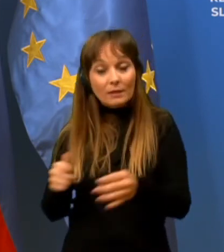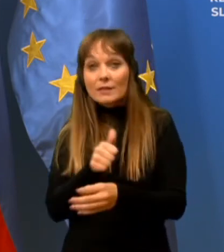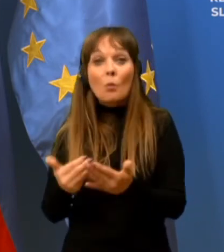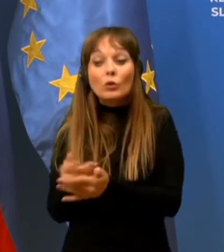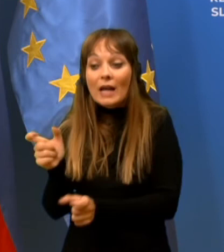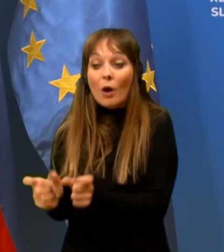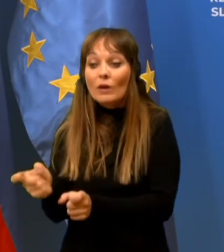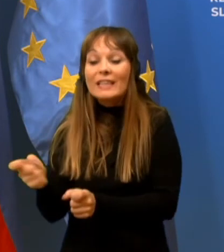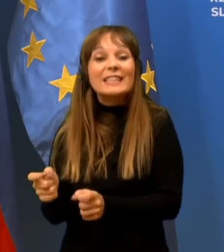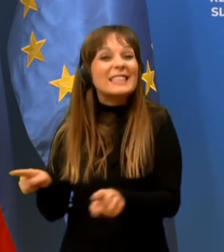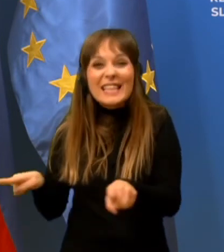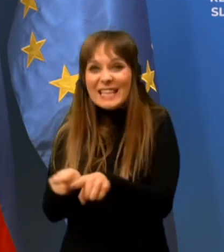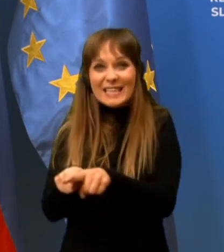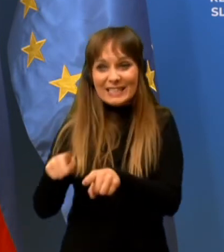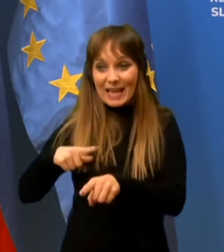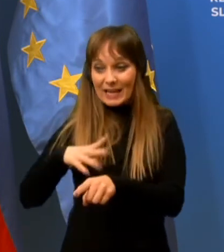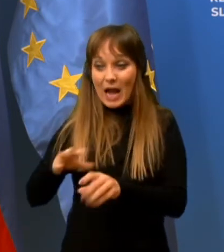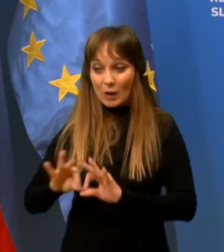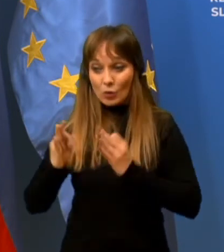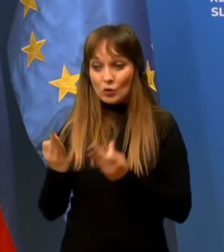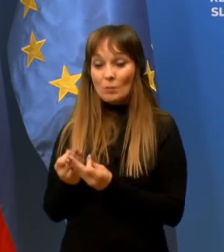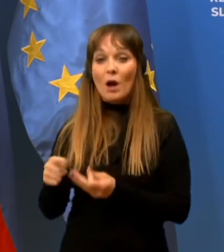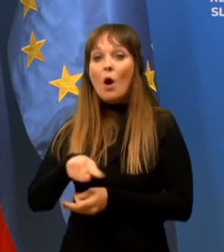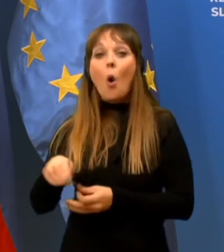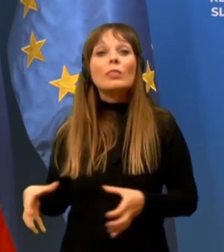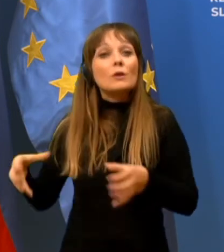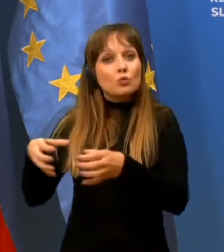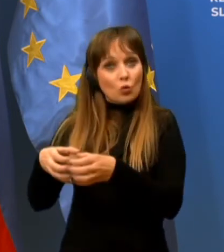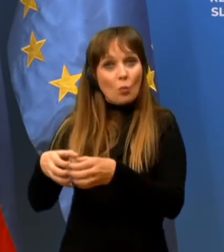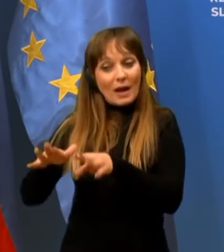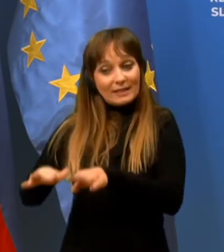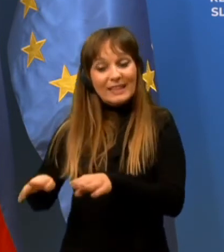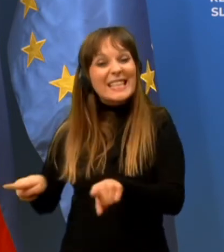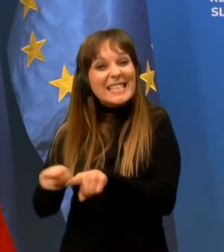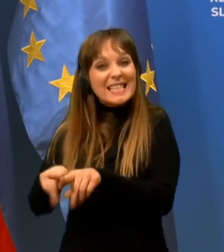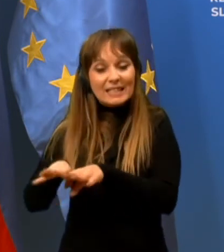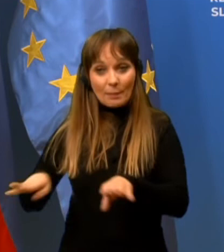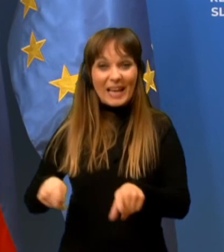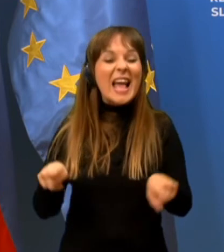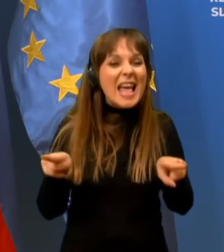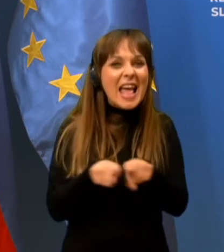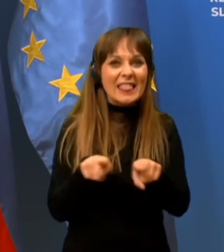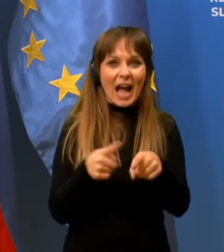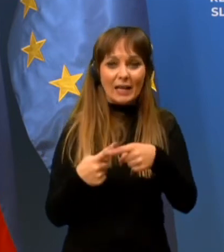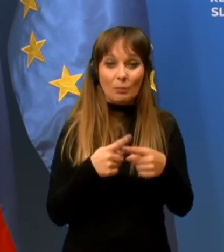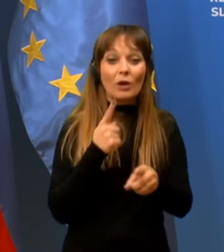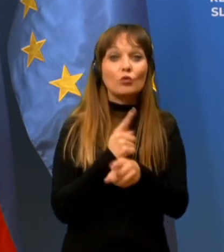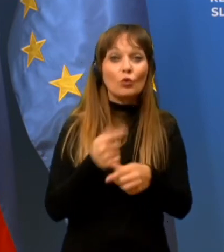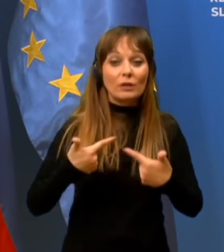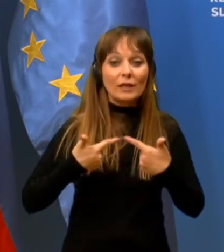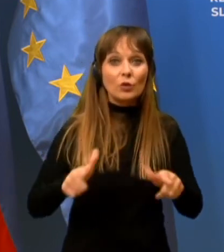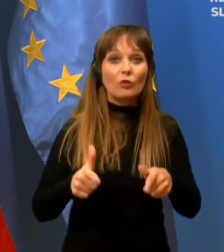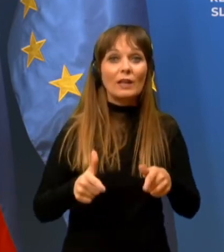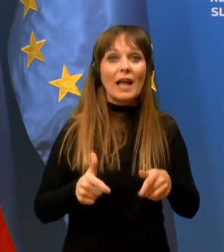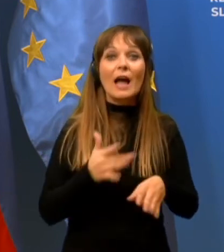osebe iz istega gospodinstva, ki sedijo za isto mizo. Pod enakimi pogoji je dovoljena tudi